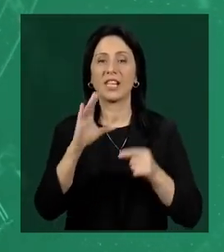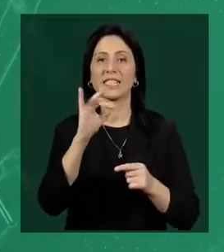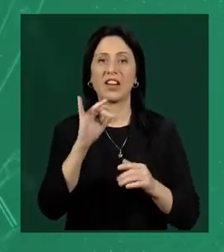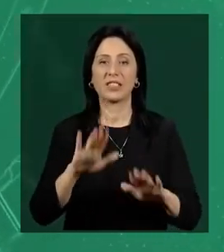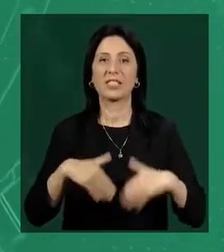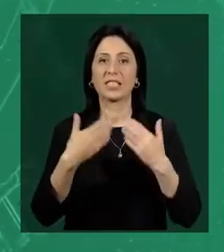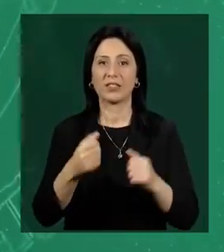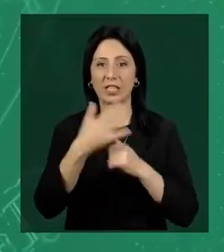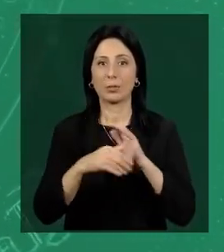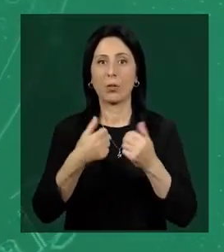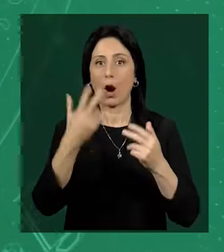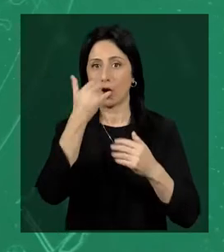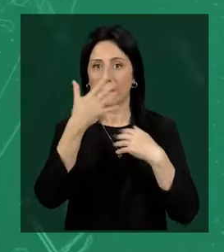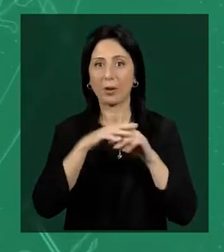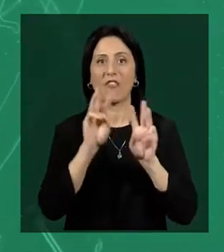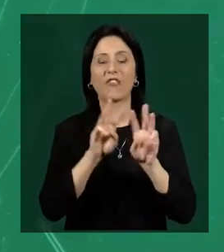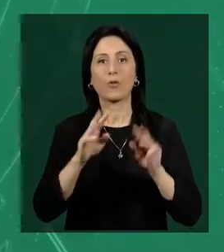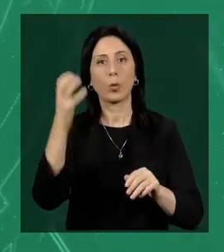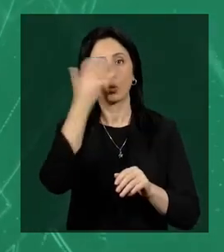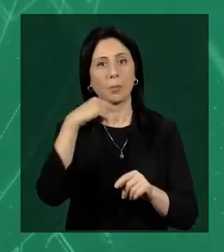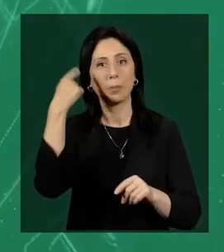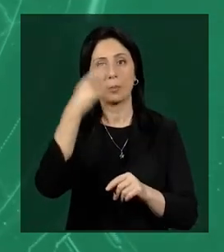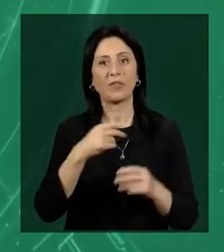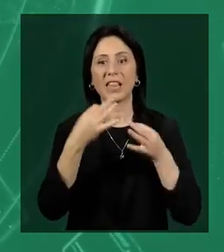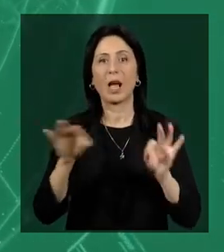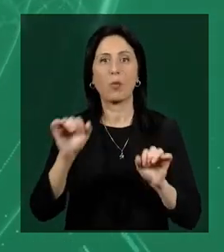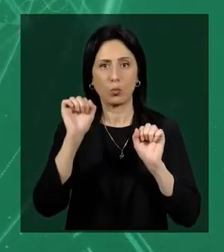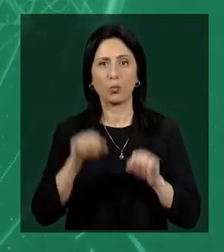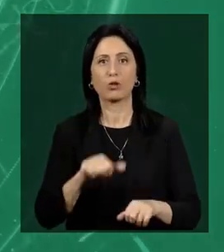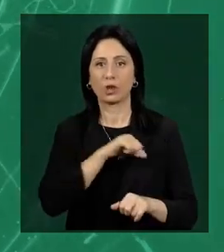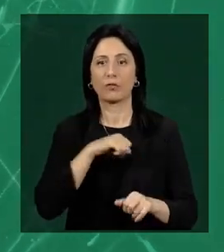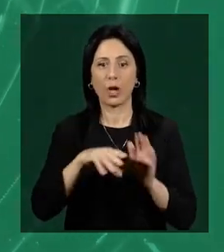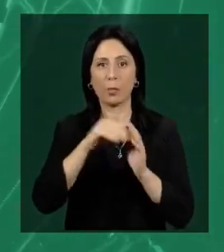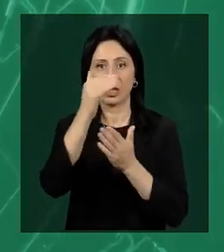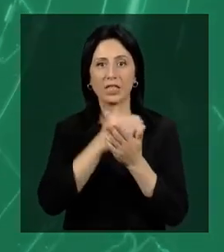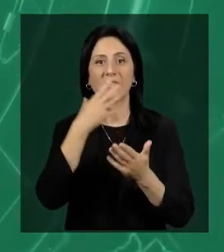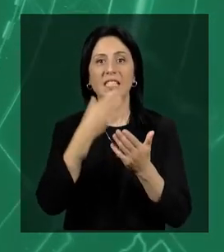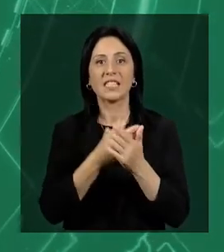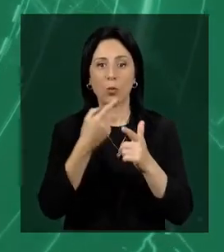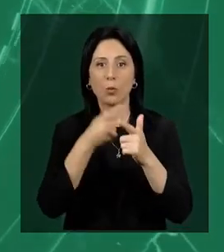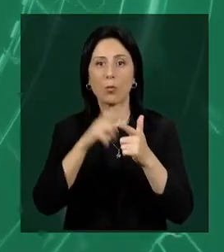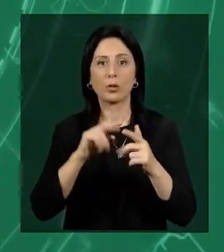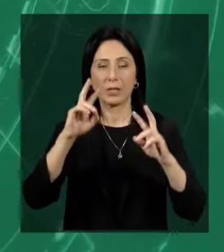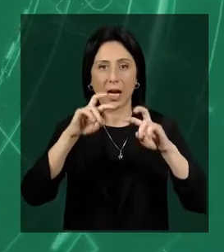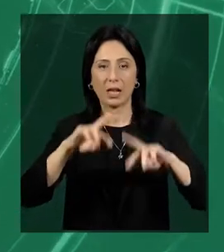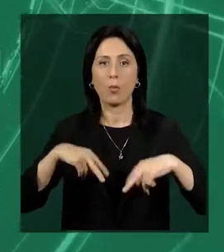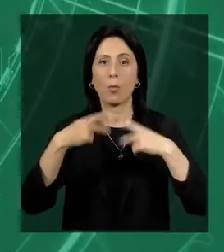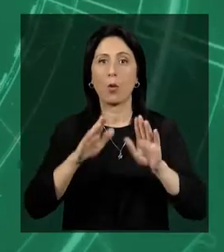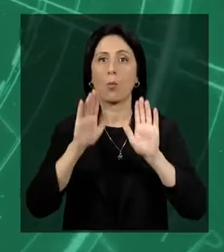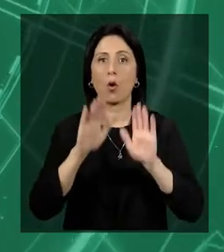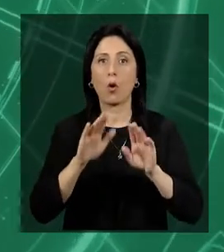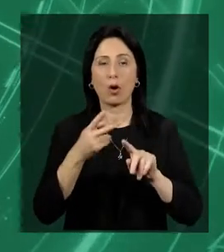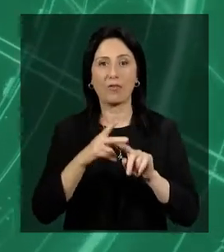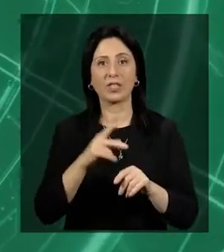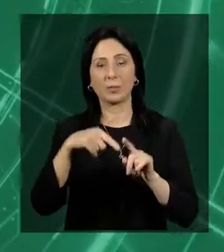տարբեր ծառայություններ։ ԿՀ-ի ադապտացված վեբկայքում կույր մարդիկ անկախ կարող են ընտրողների ցուցակում ստուգել անձնական տվյալները, իսկ համր մարդկանց